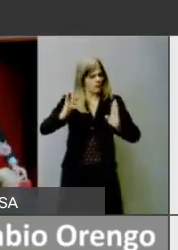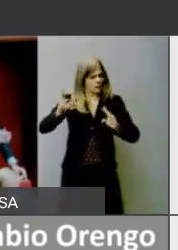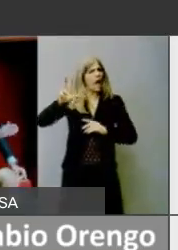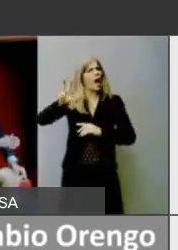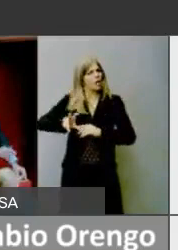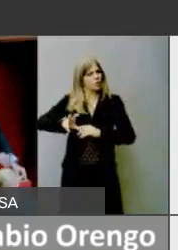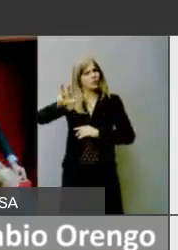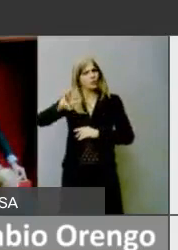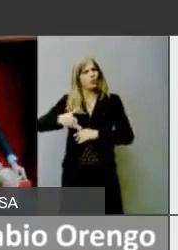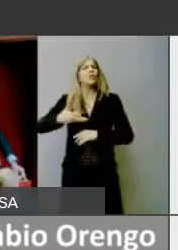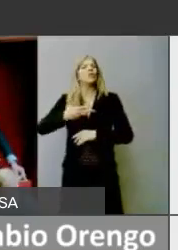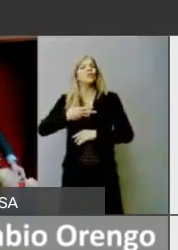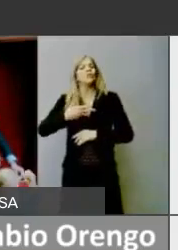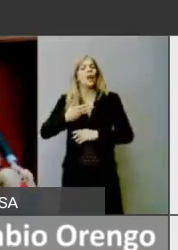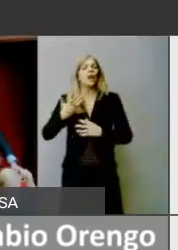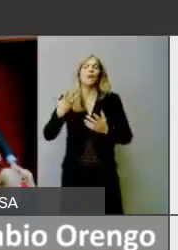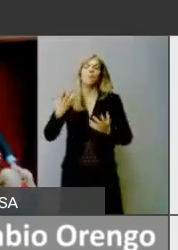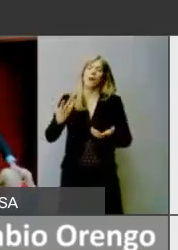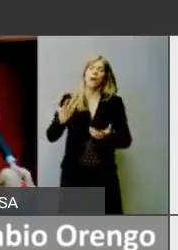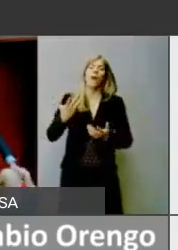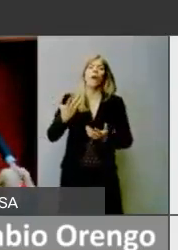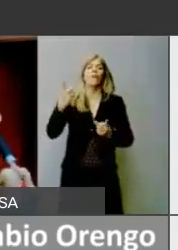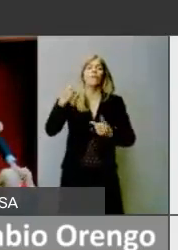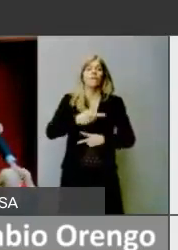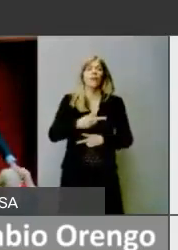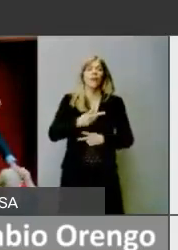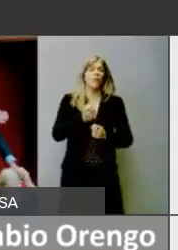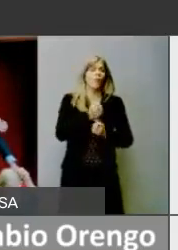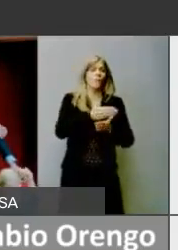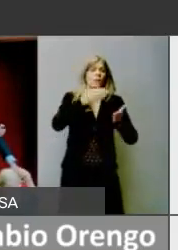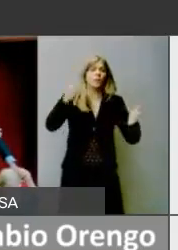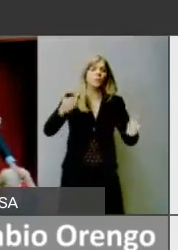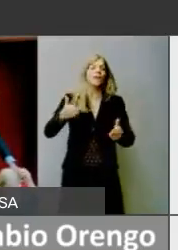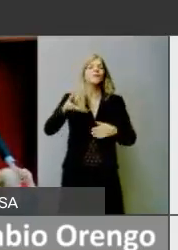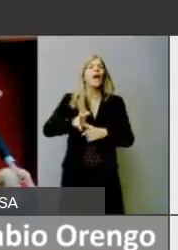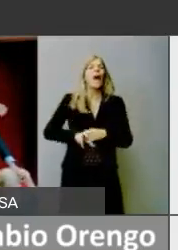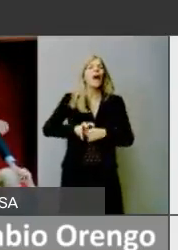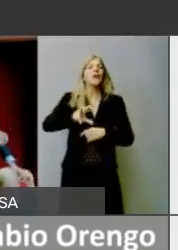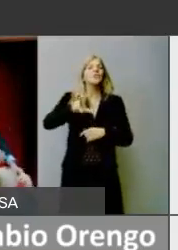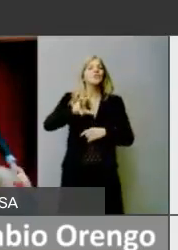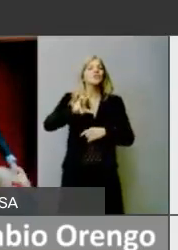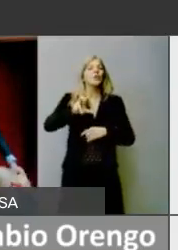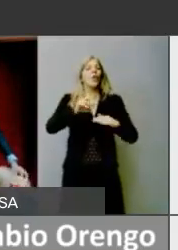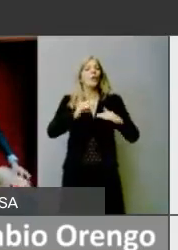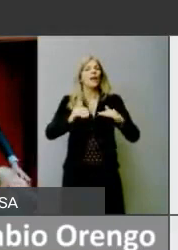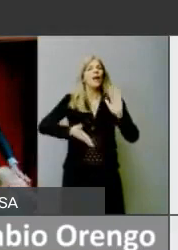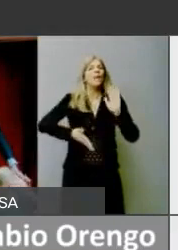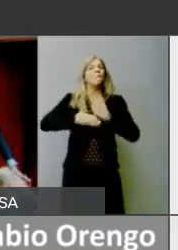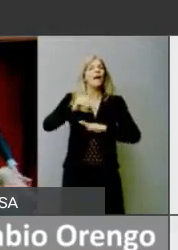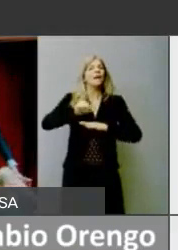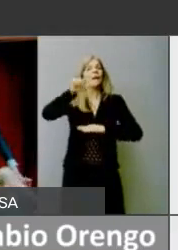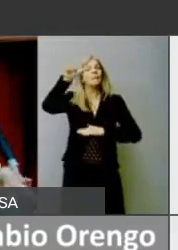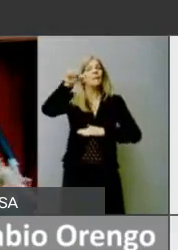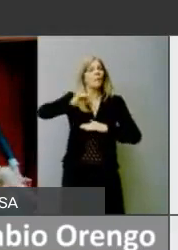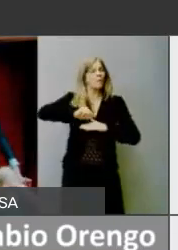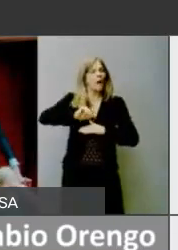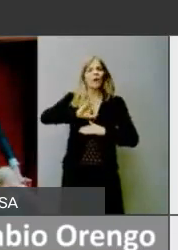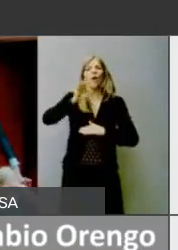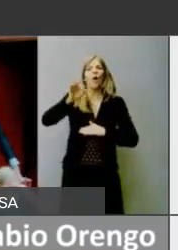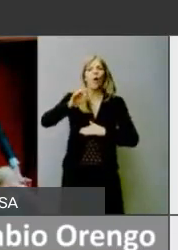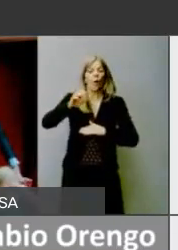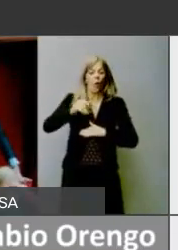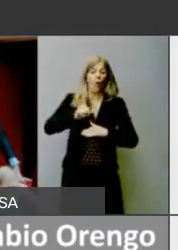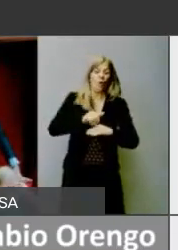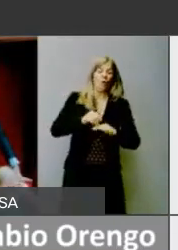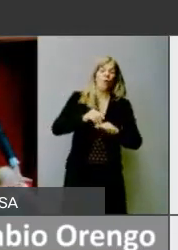ma per lo più sono ascensori posti o al primo piano o in cima a una rampa di scale. E